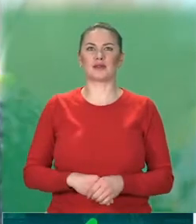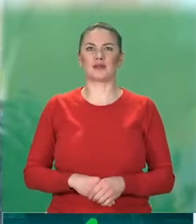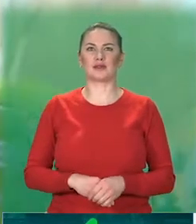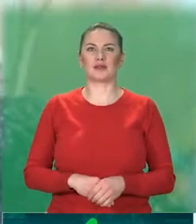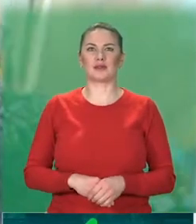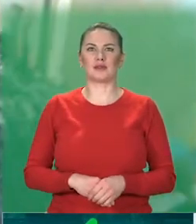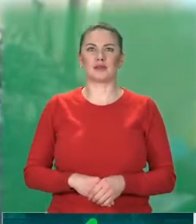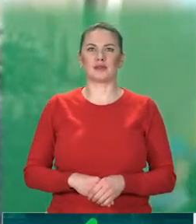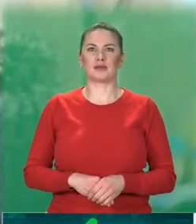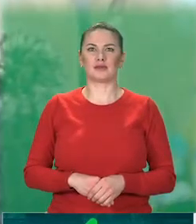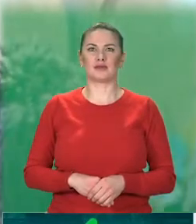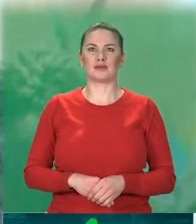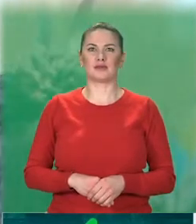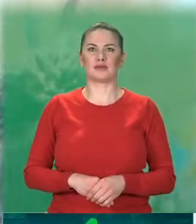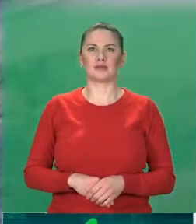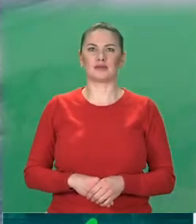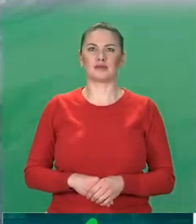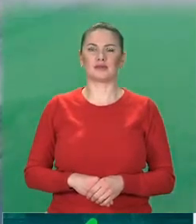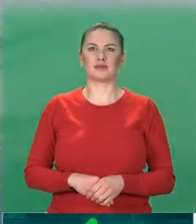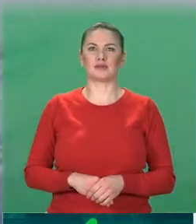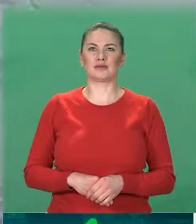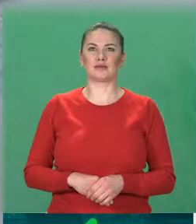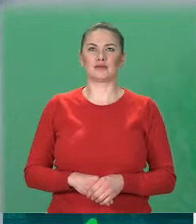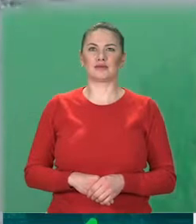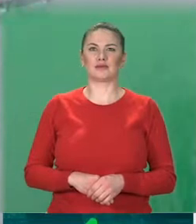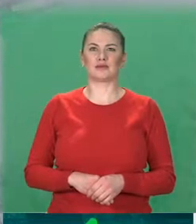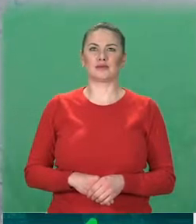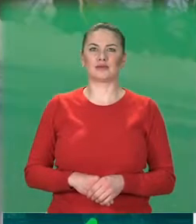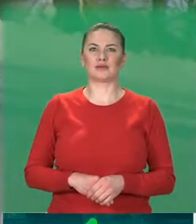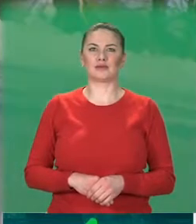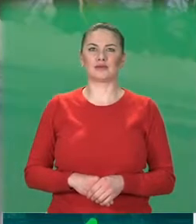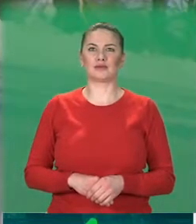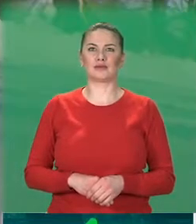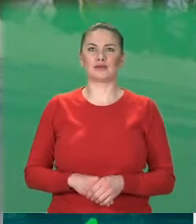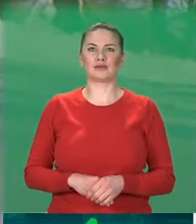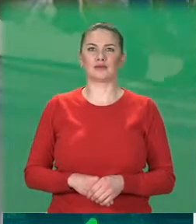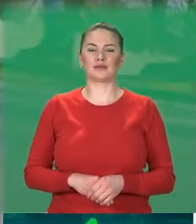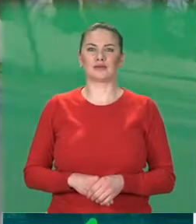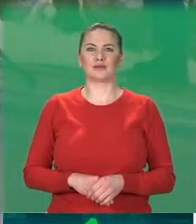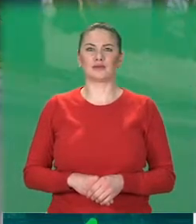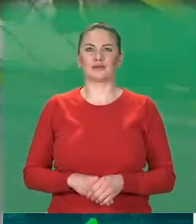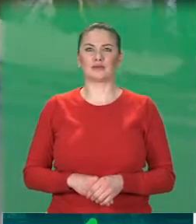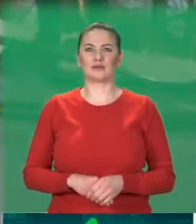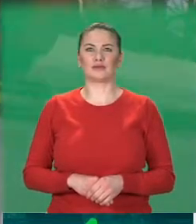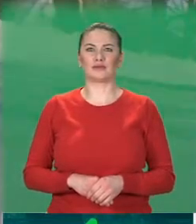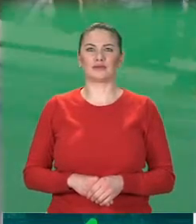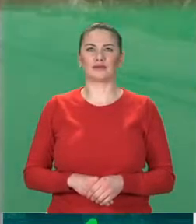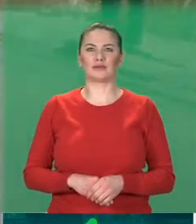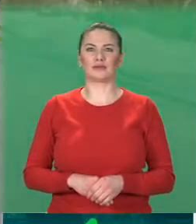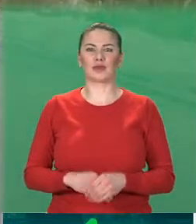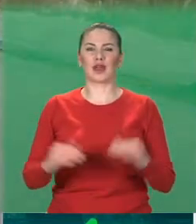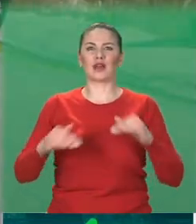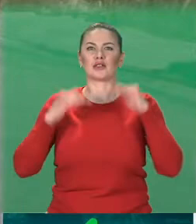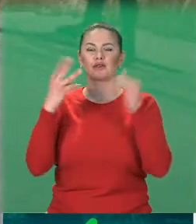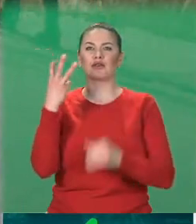Крюкова дели? А я его не видел. На тридцатку заявилось свыше 300 человек. Одни ускорялись с самого старта,